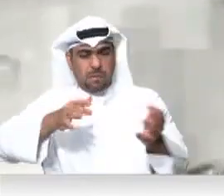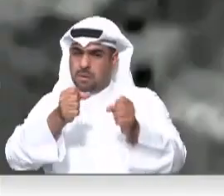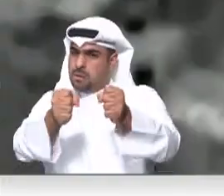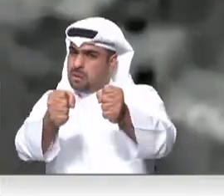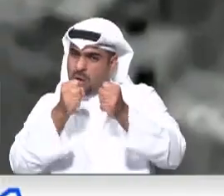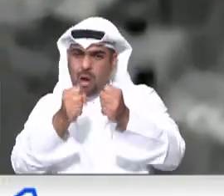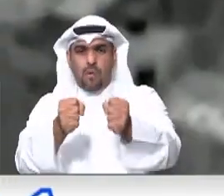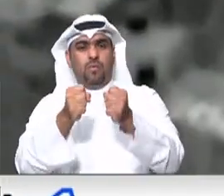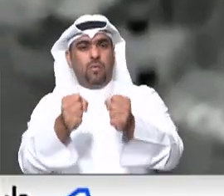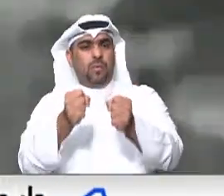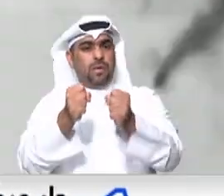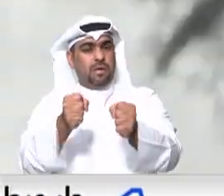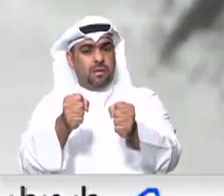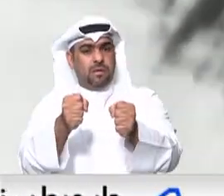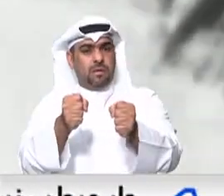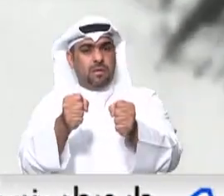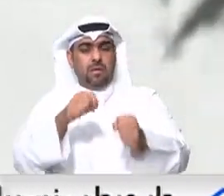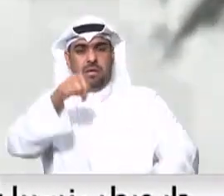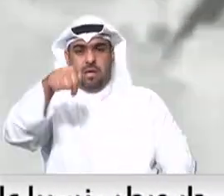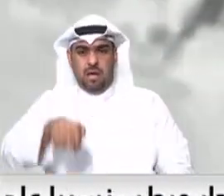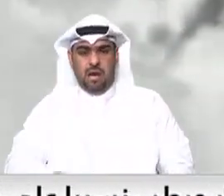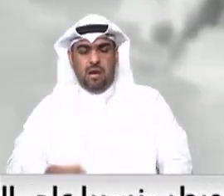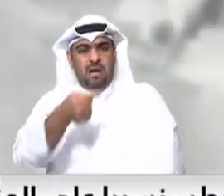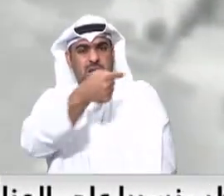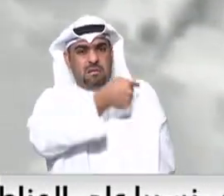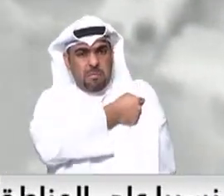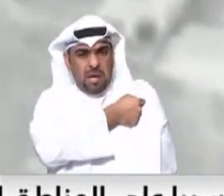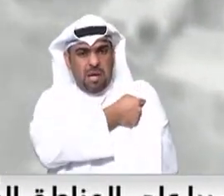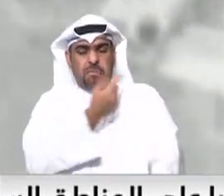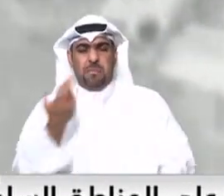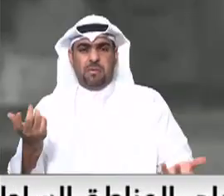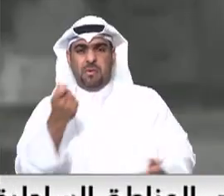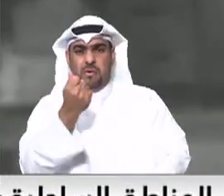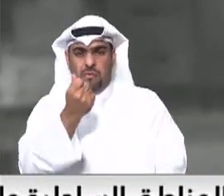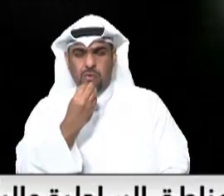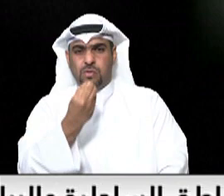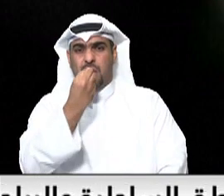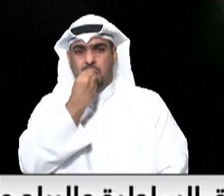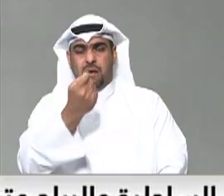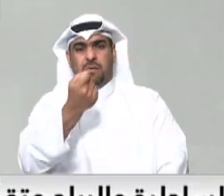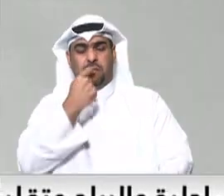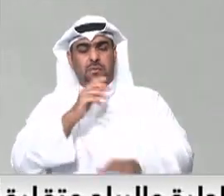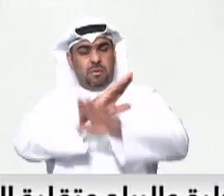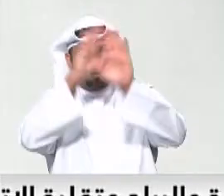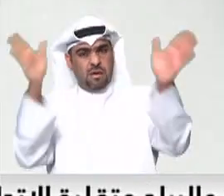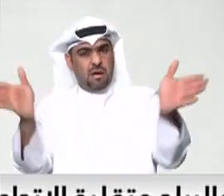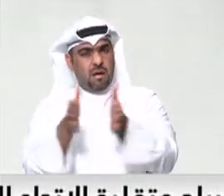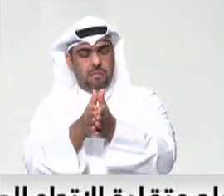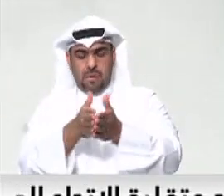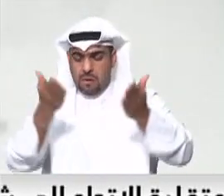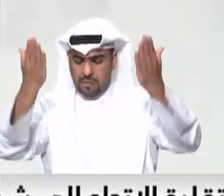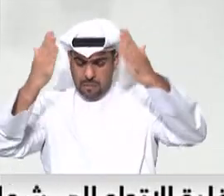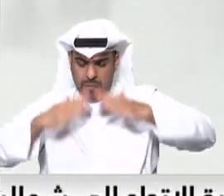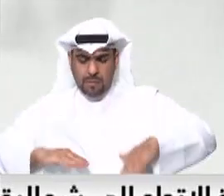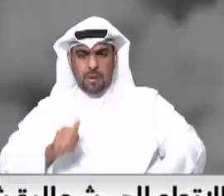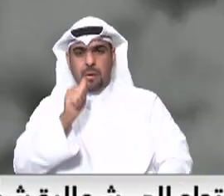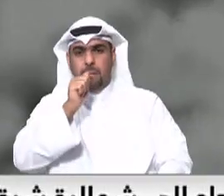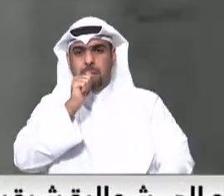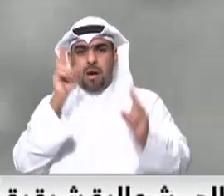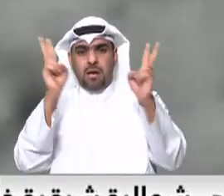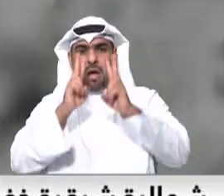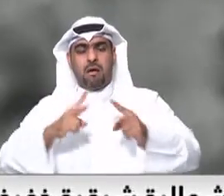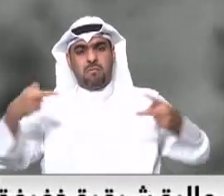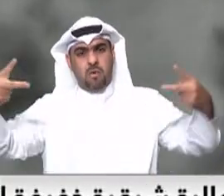حيث طال التأثير كل مناحي الحياة في ظل منع دخول الإمدادات إلى قطاع غزة وقطع المياه والكهرباء.